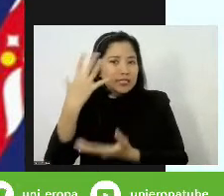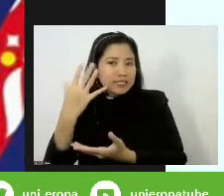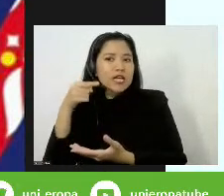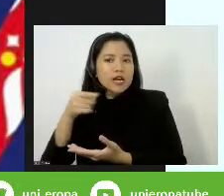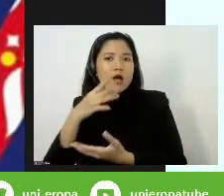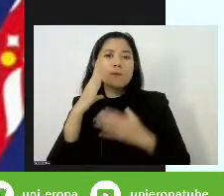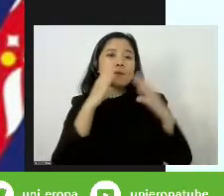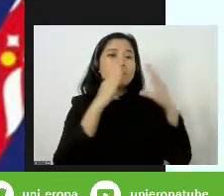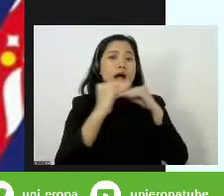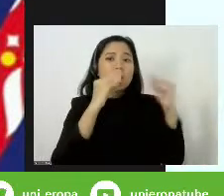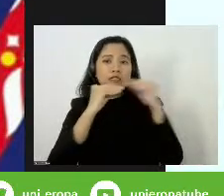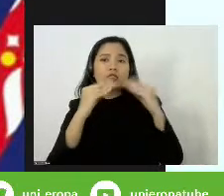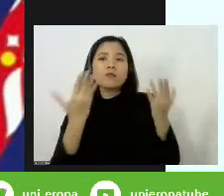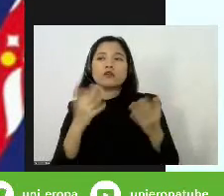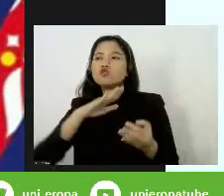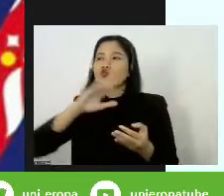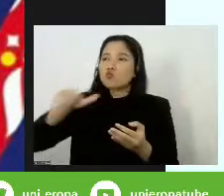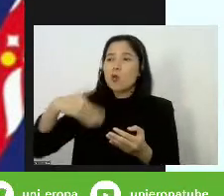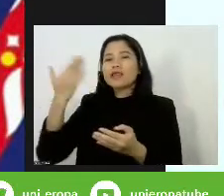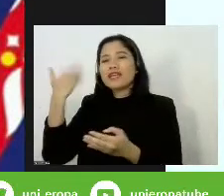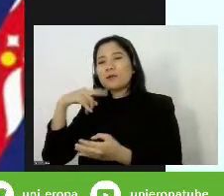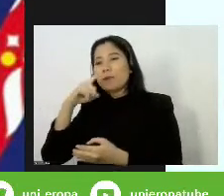explaining Anda